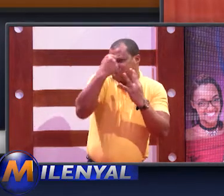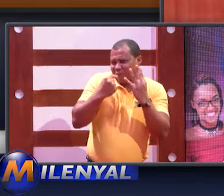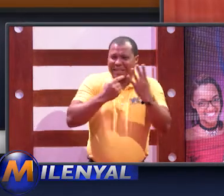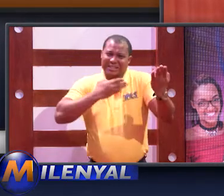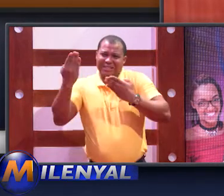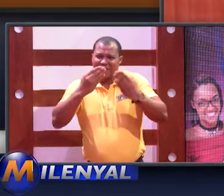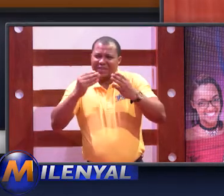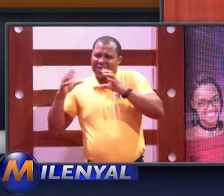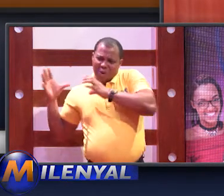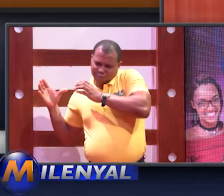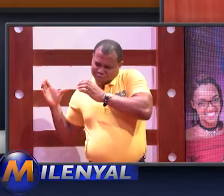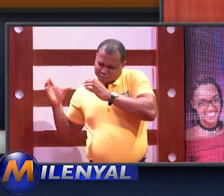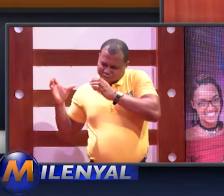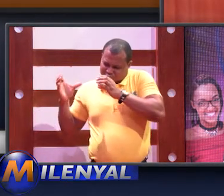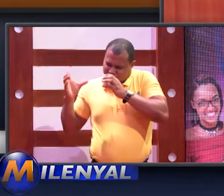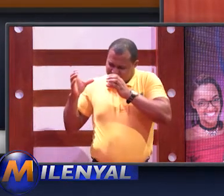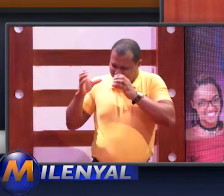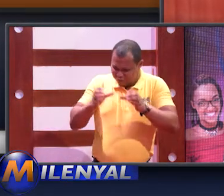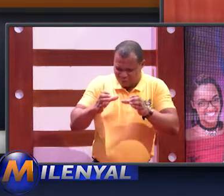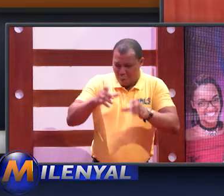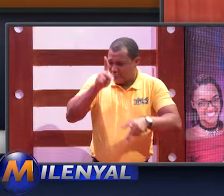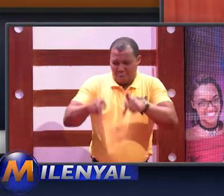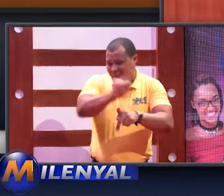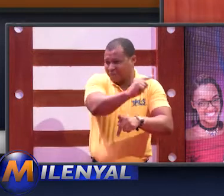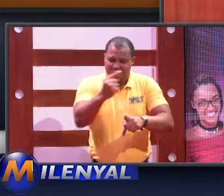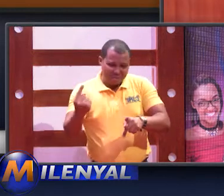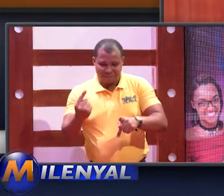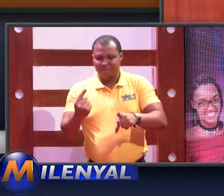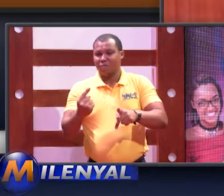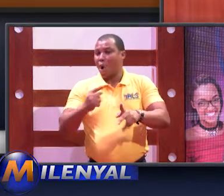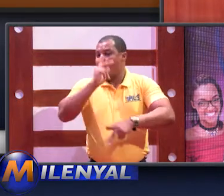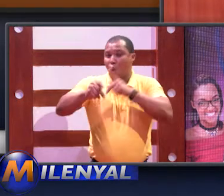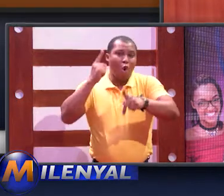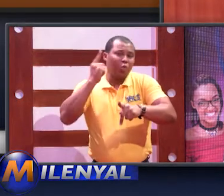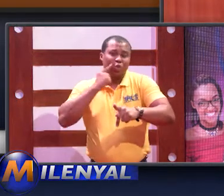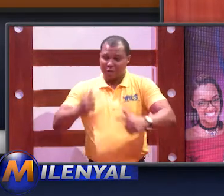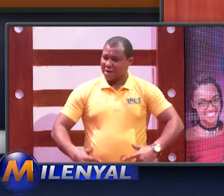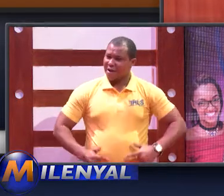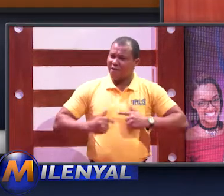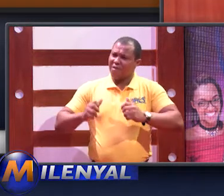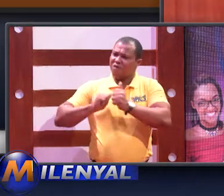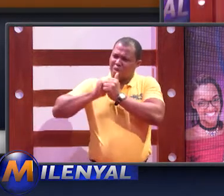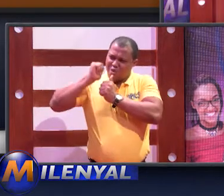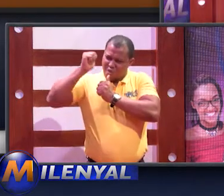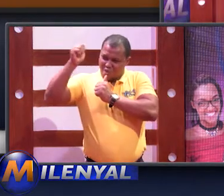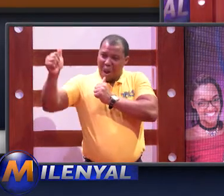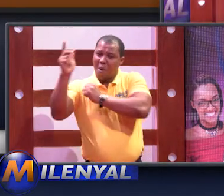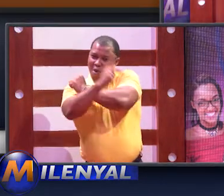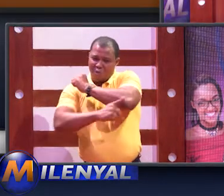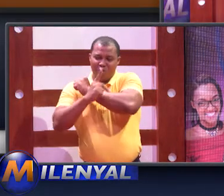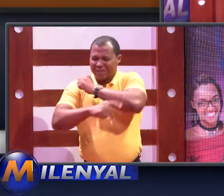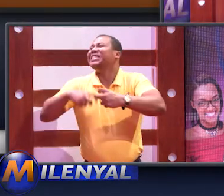etc. Donc, moun soud qui est en province, c'est plus difficile pour eux. Voilà. Eh bien, pour le moment,